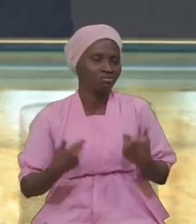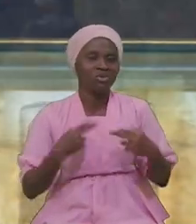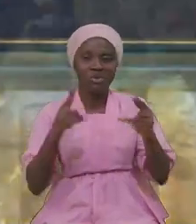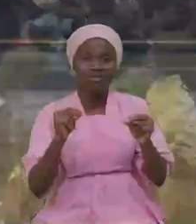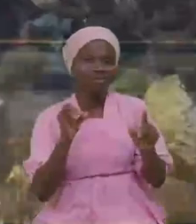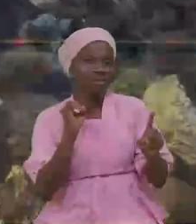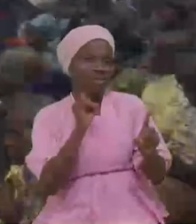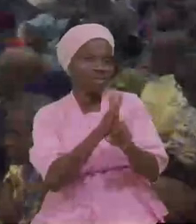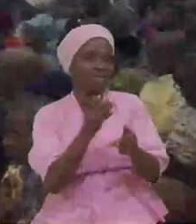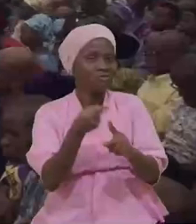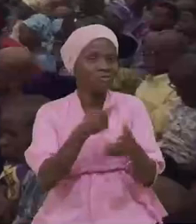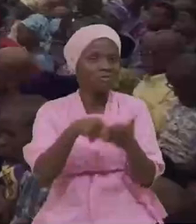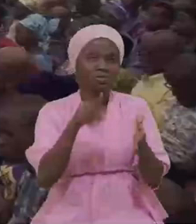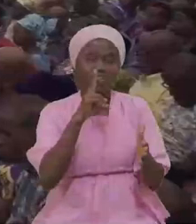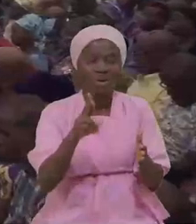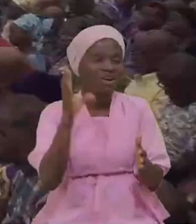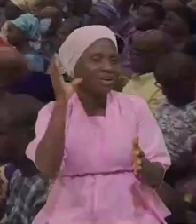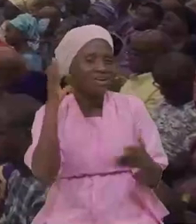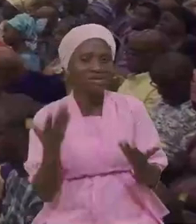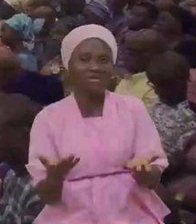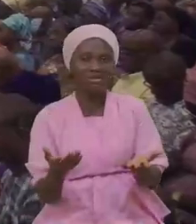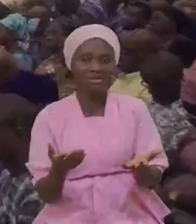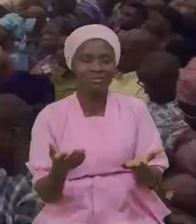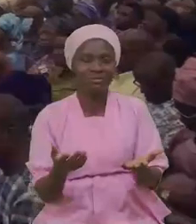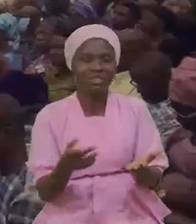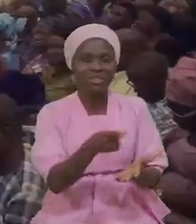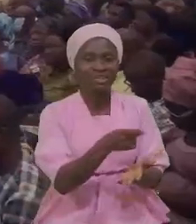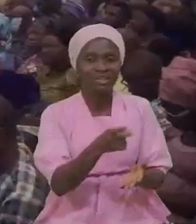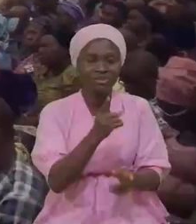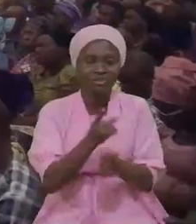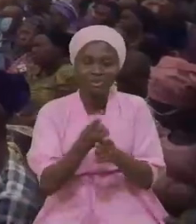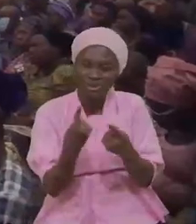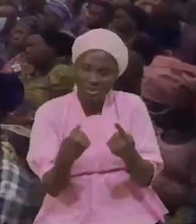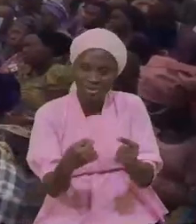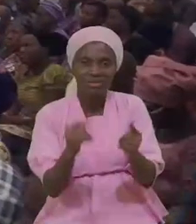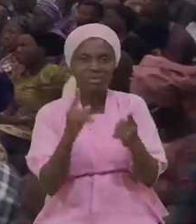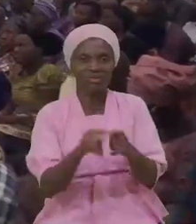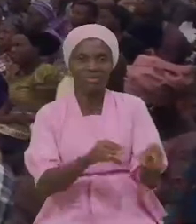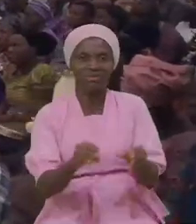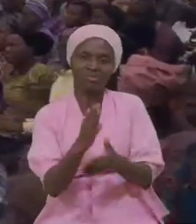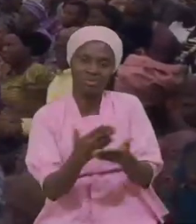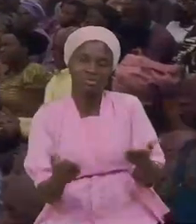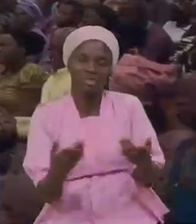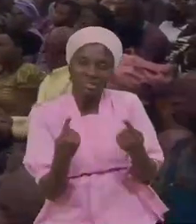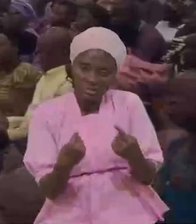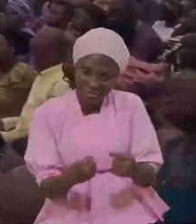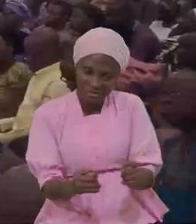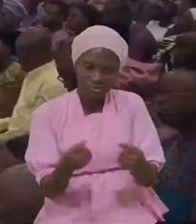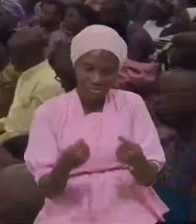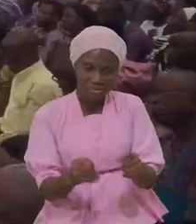que tu entends. Il essaie de faire quelque chose, elle essaie de dire quelque